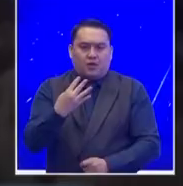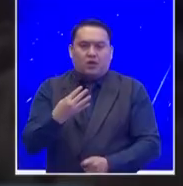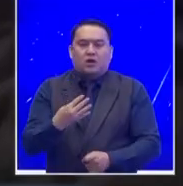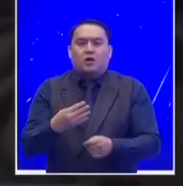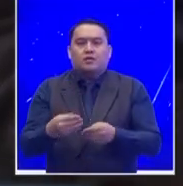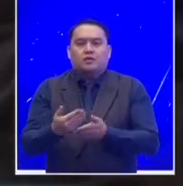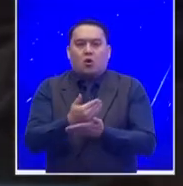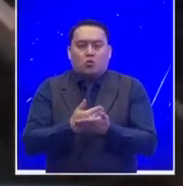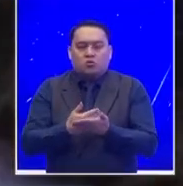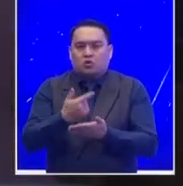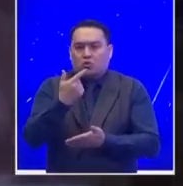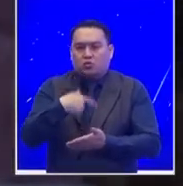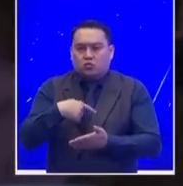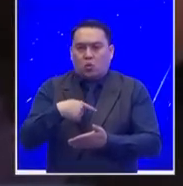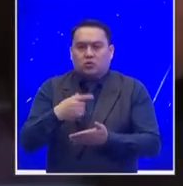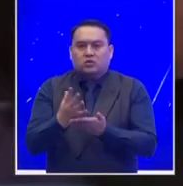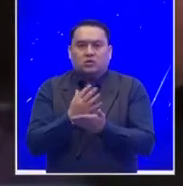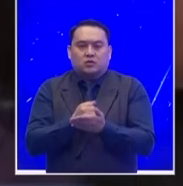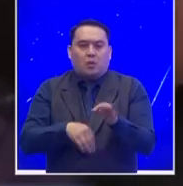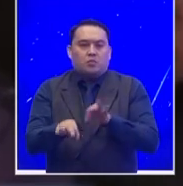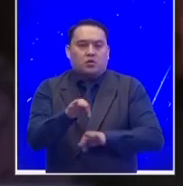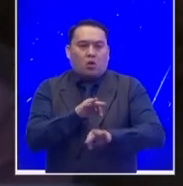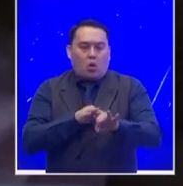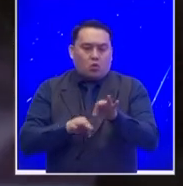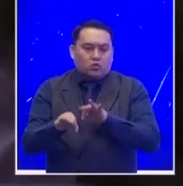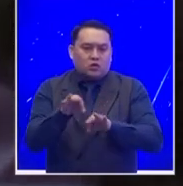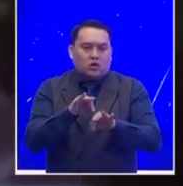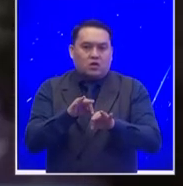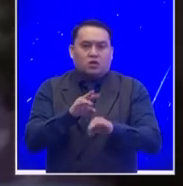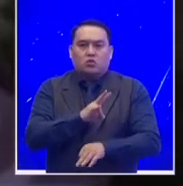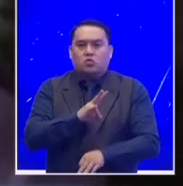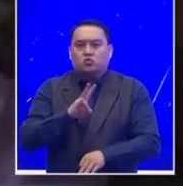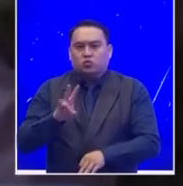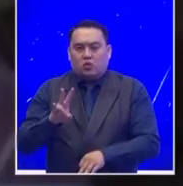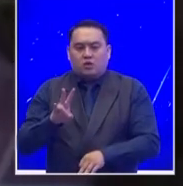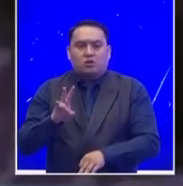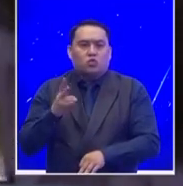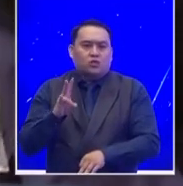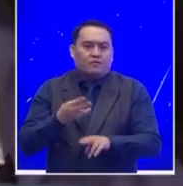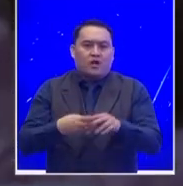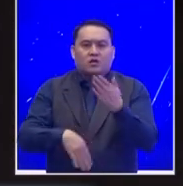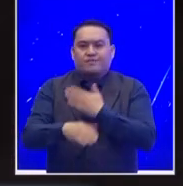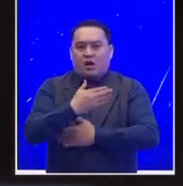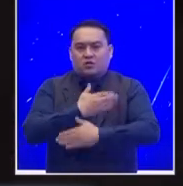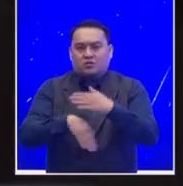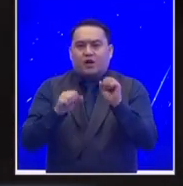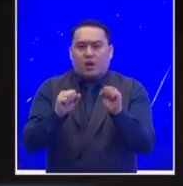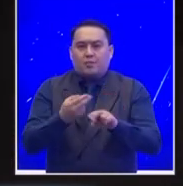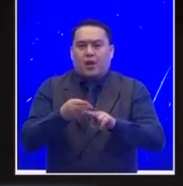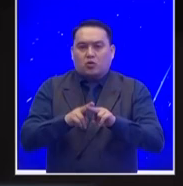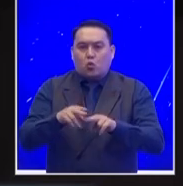Сборка ведется исключительно по запатентованным чертежам конструкторов из Нур-Султана. Все они люди с ограниченными физическими